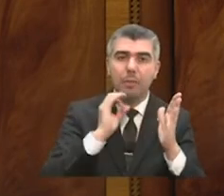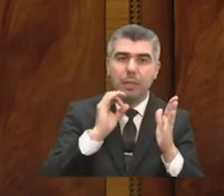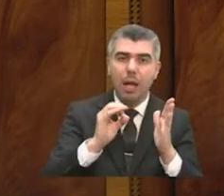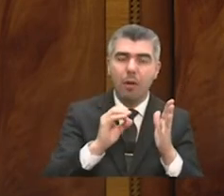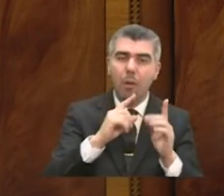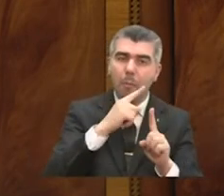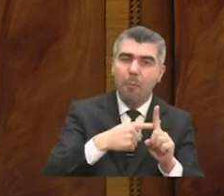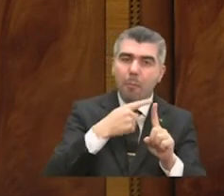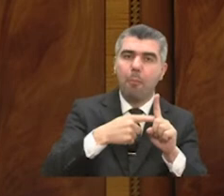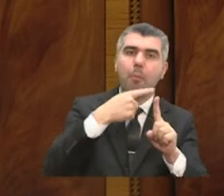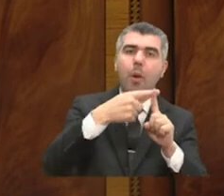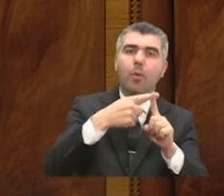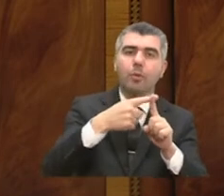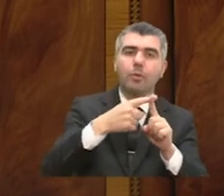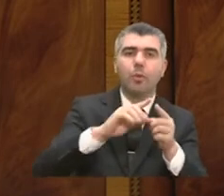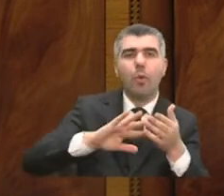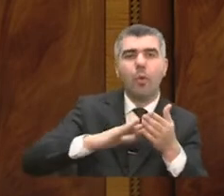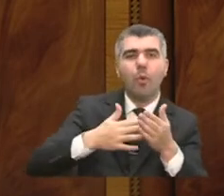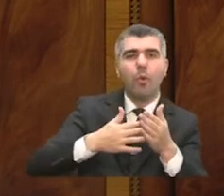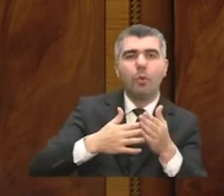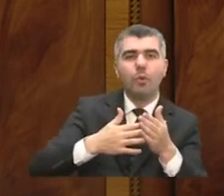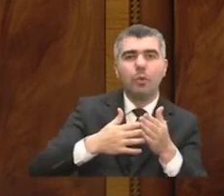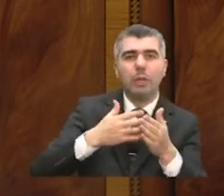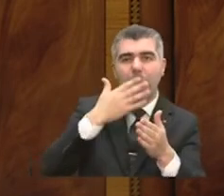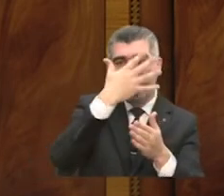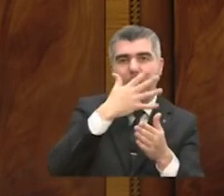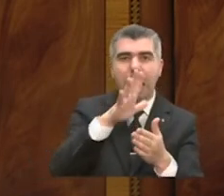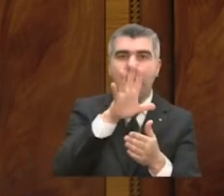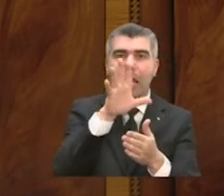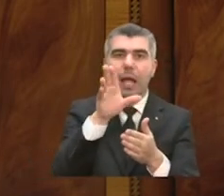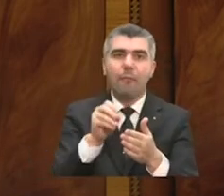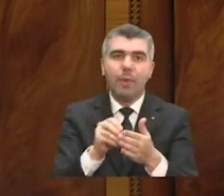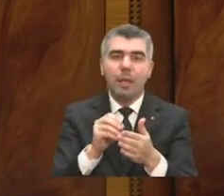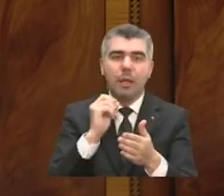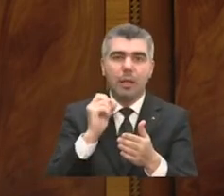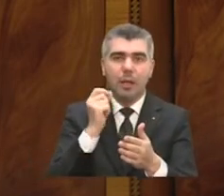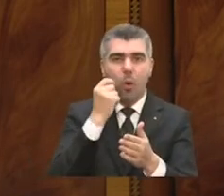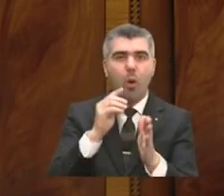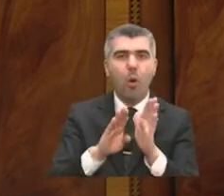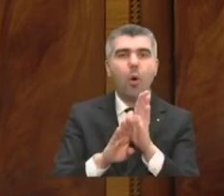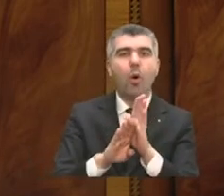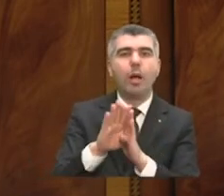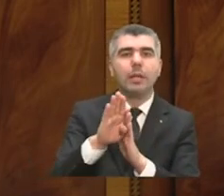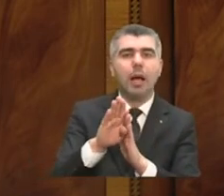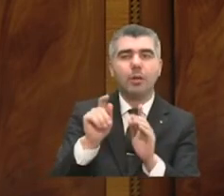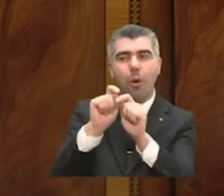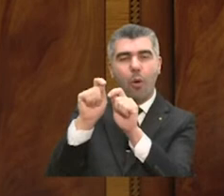de l'Union européenne qui ont considéré que le Maroc est